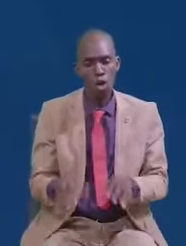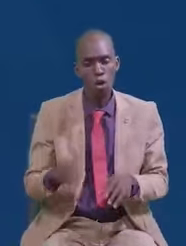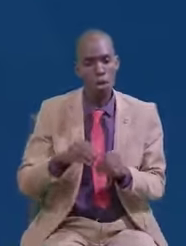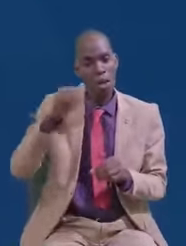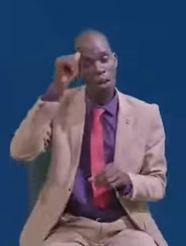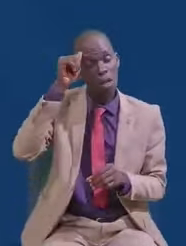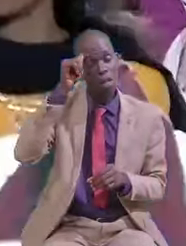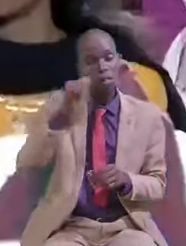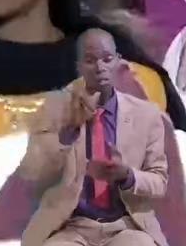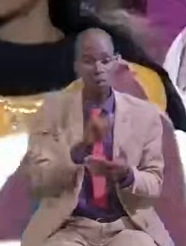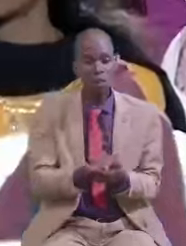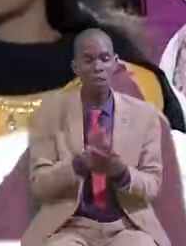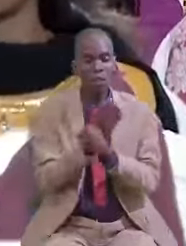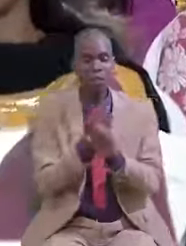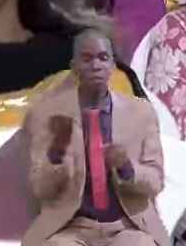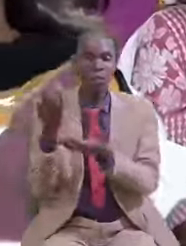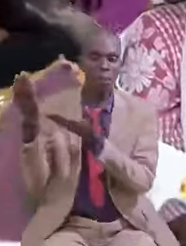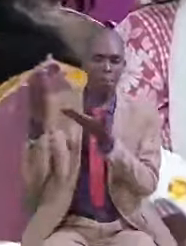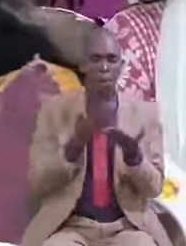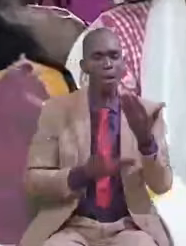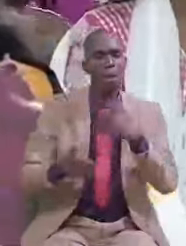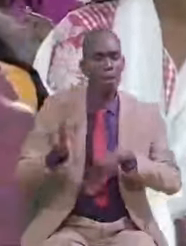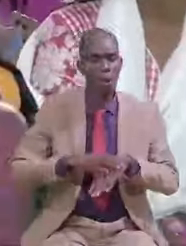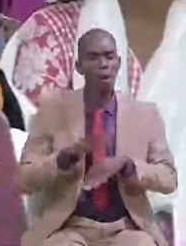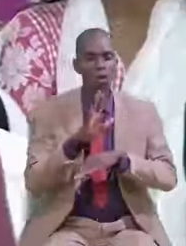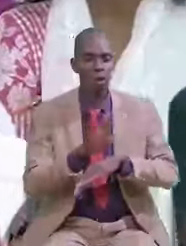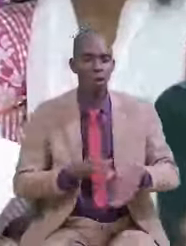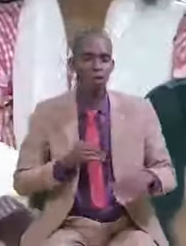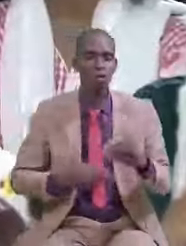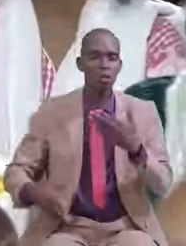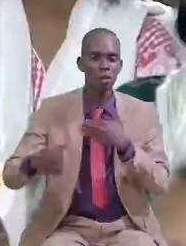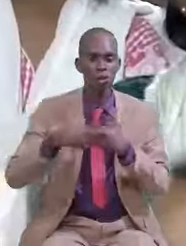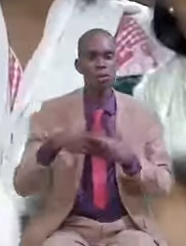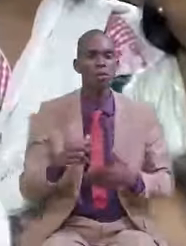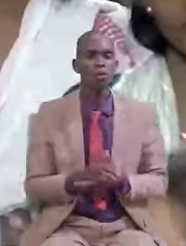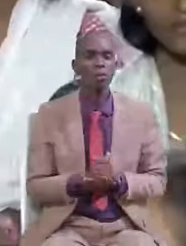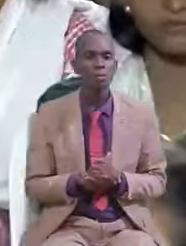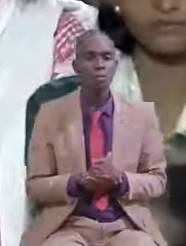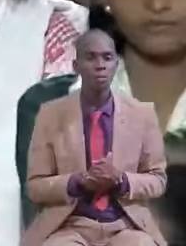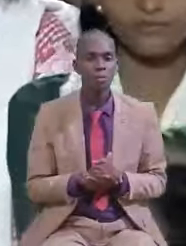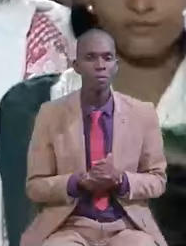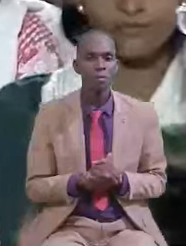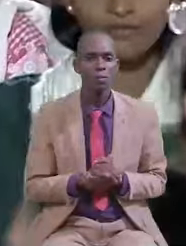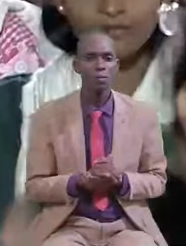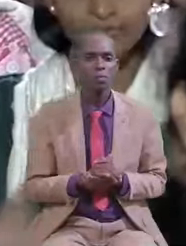La gloire perdue en Adam est ramenée par la restauration à la rédemption.